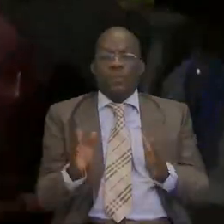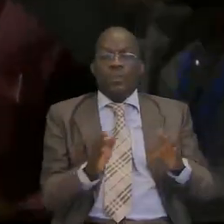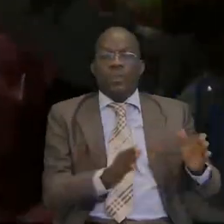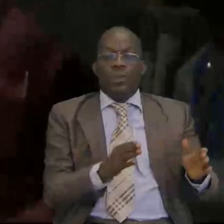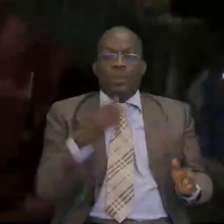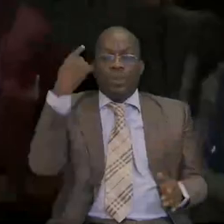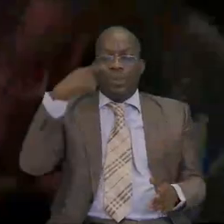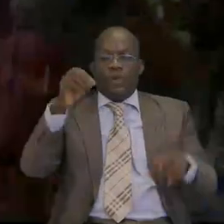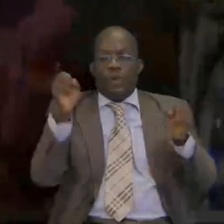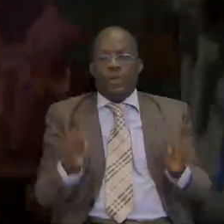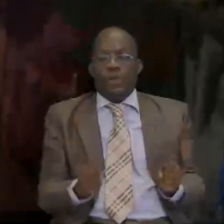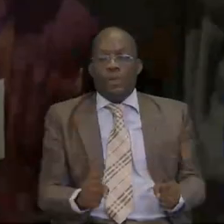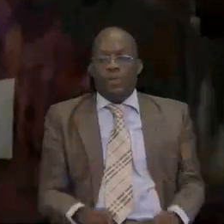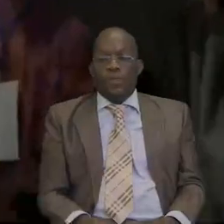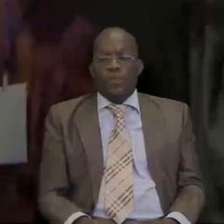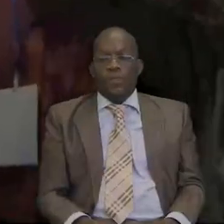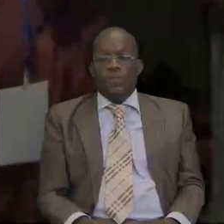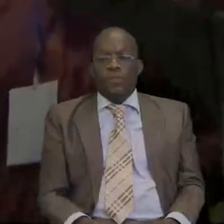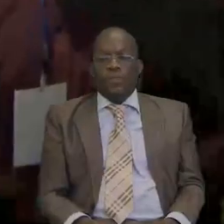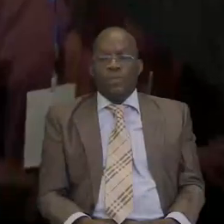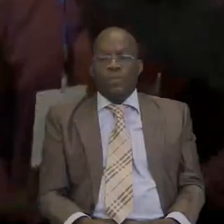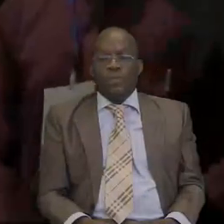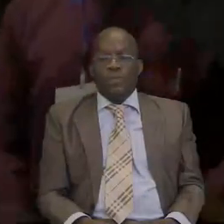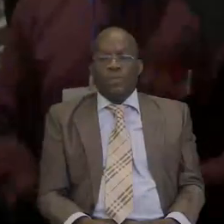La préparation pour la puissance.